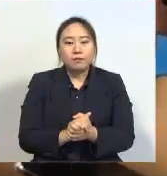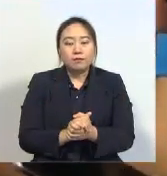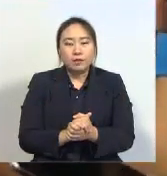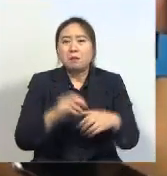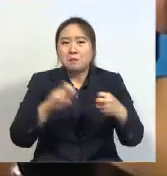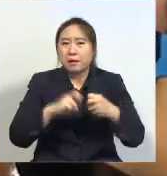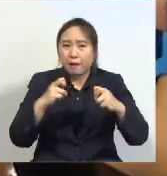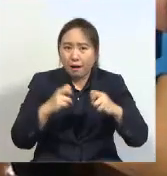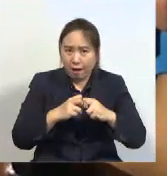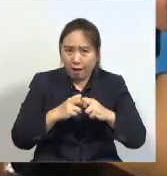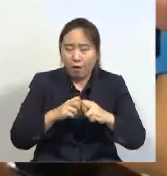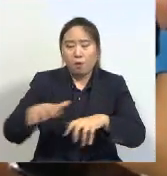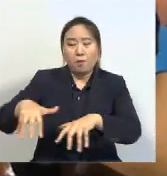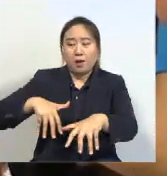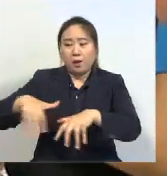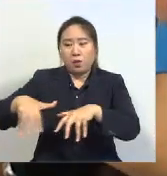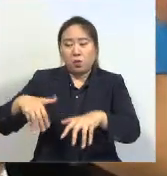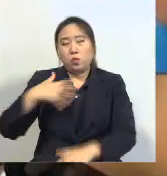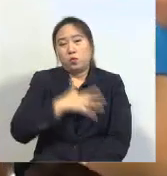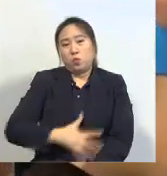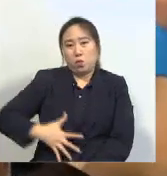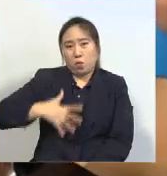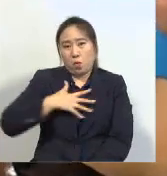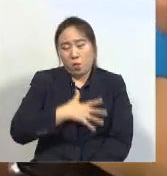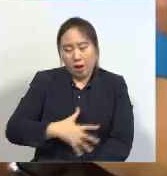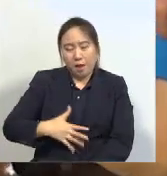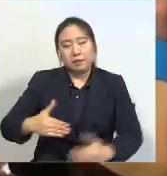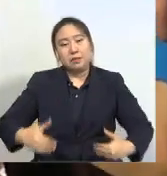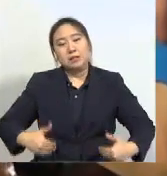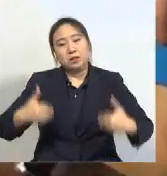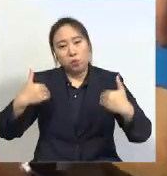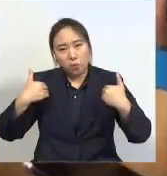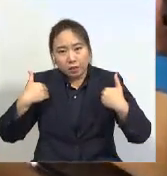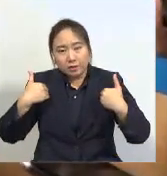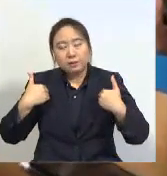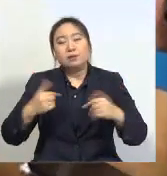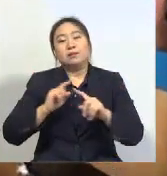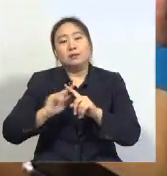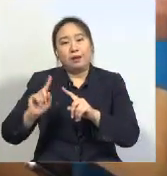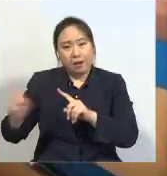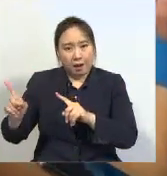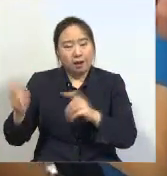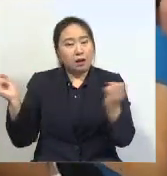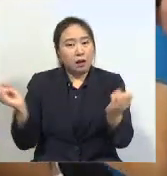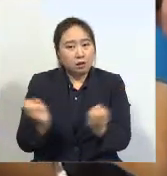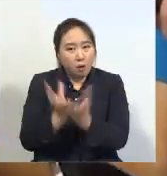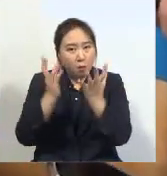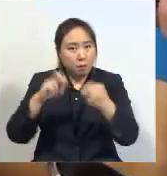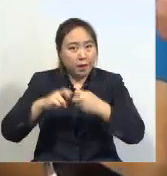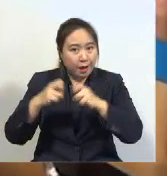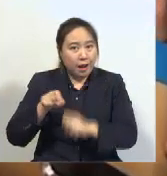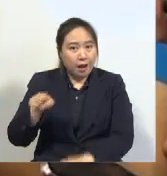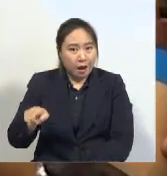ปัญหากับสุขภาพของชีวิตมนุษย์ประชาชนทั่วไปกระทรวงสาธารณสุข